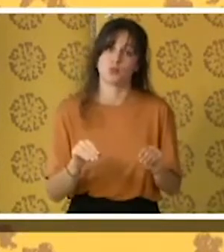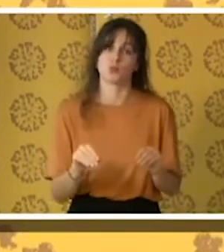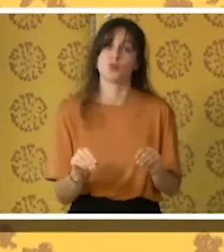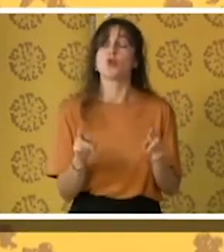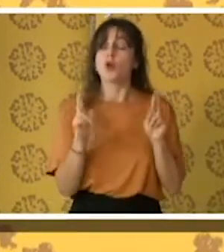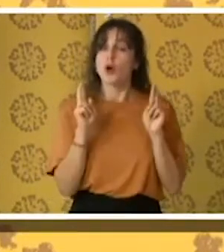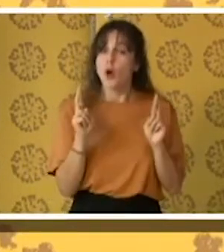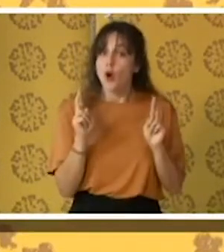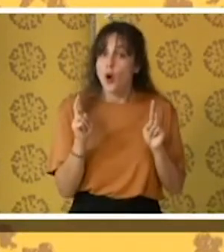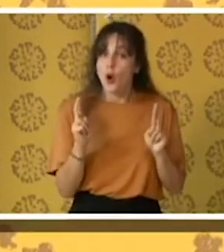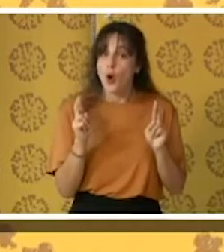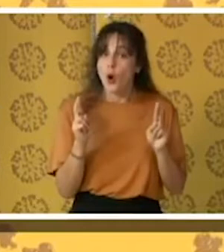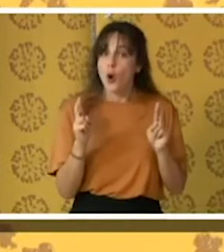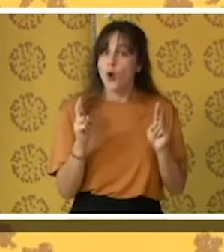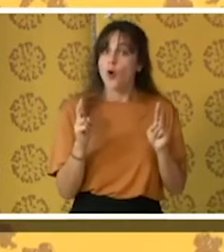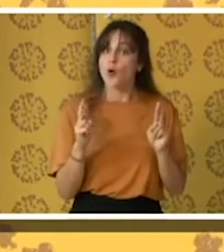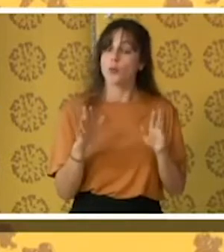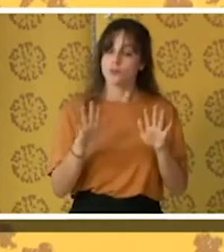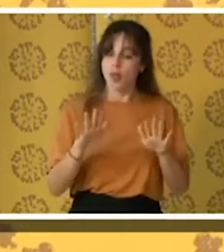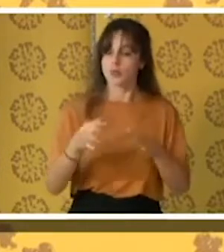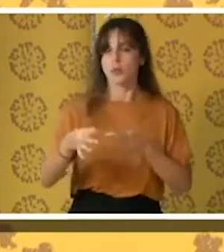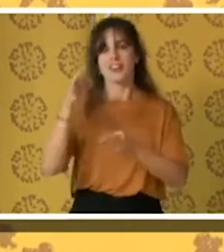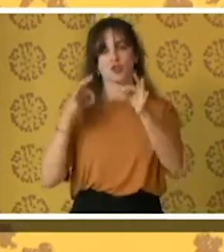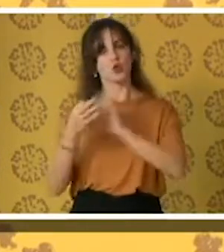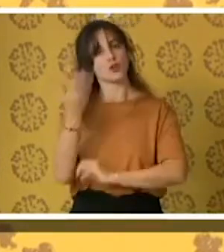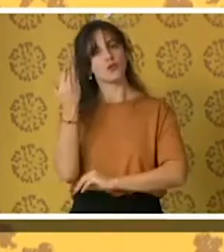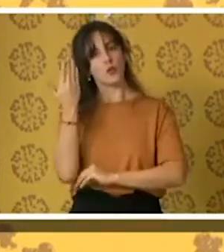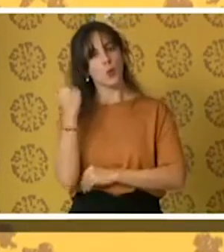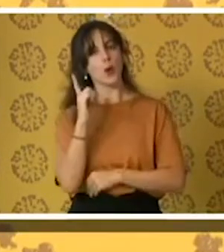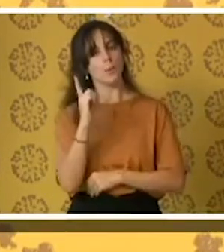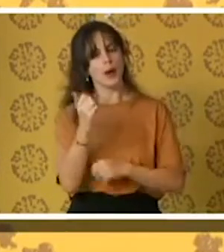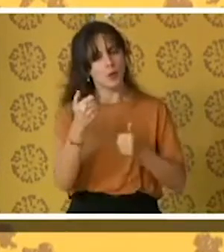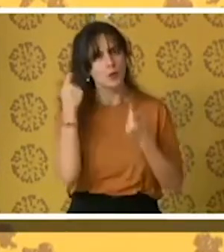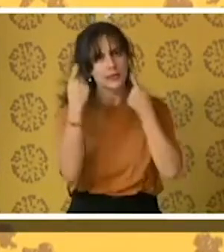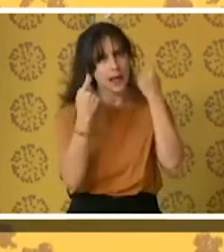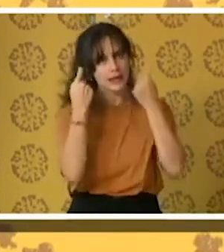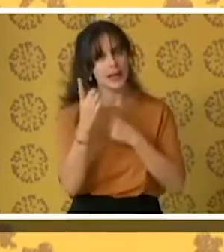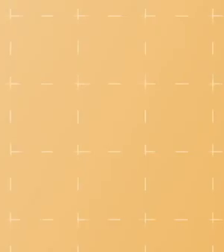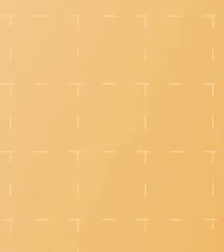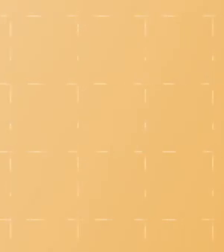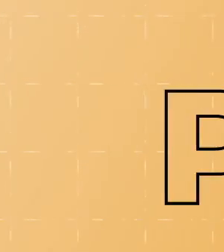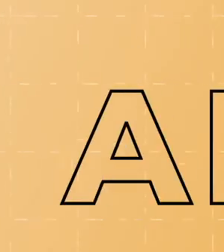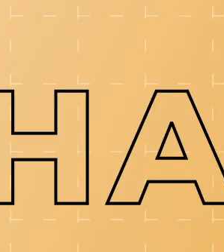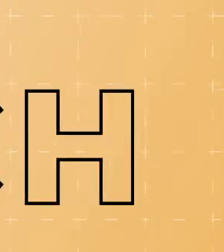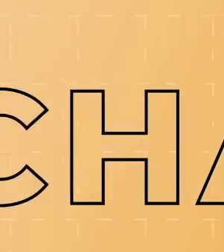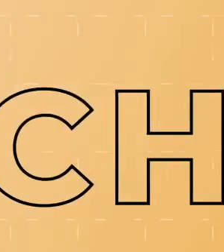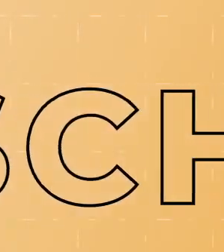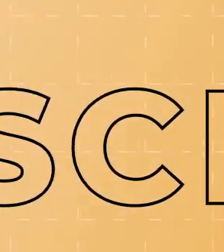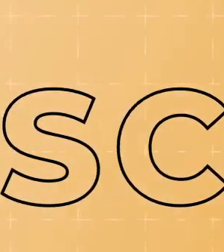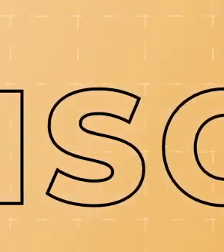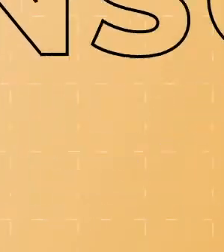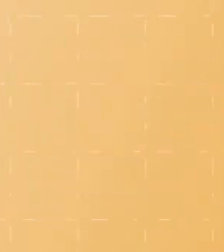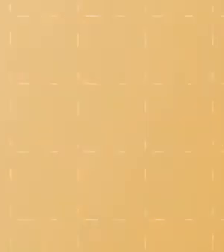weer een flink eind terug naar normaal gaan, maar wel blijven nadenken van wat betekent dit nou voor onze toekomst.